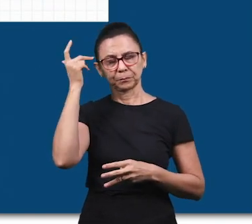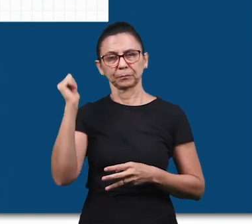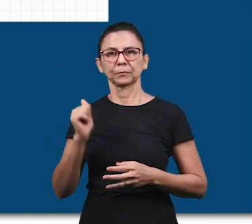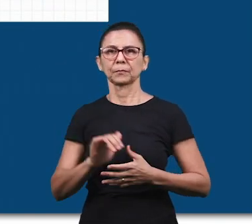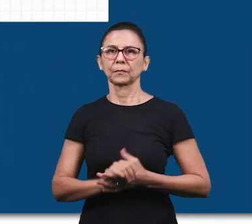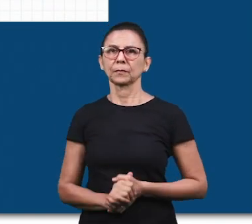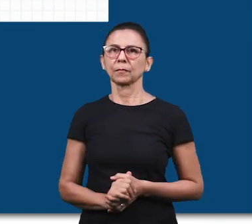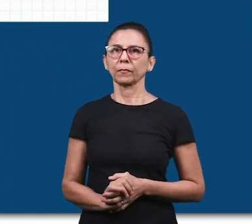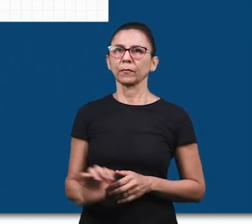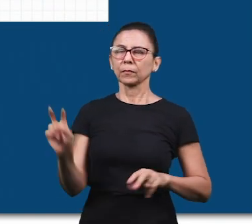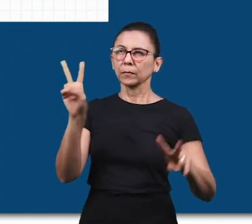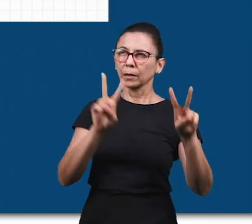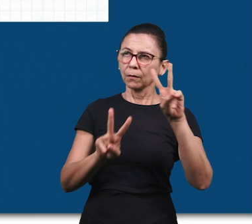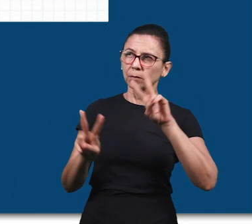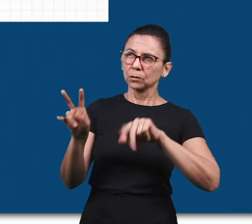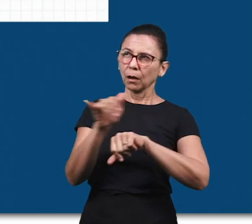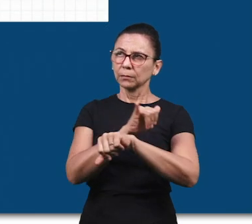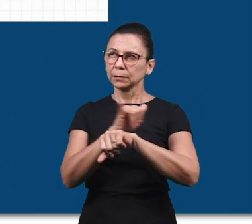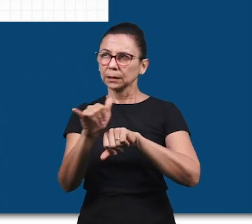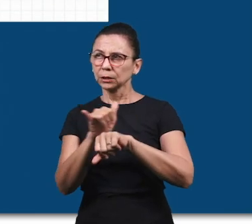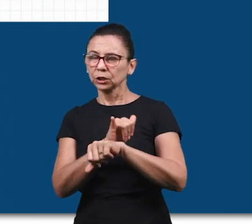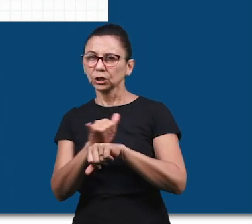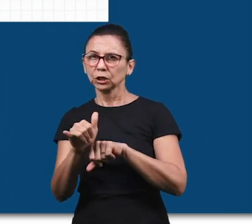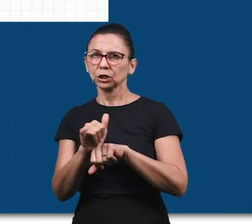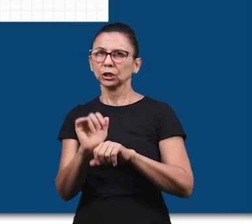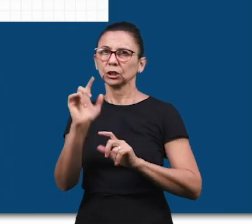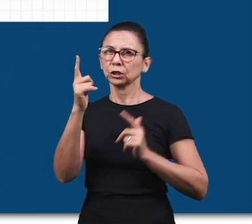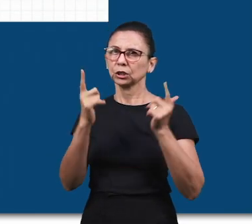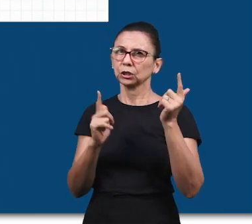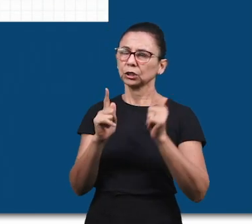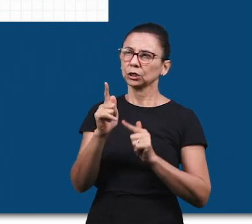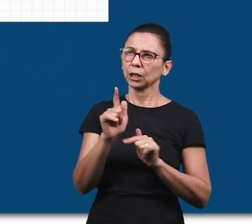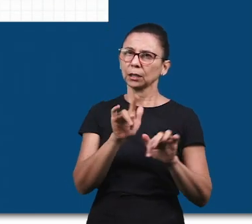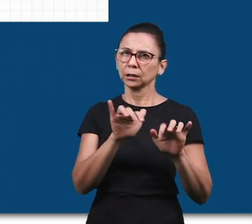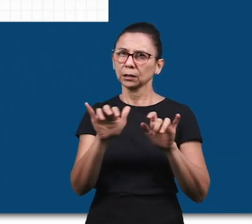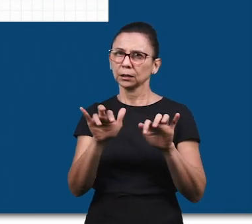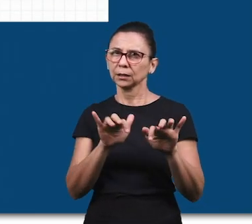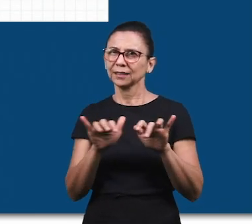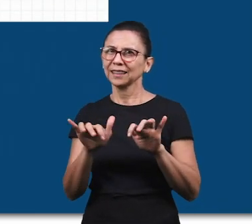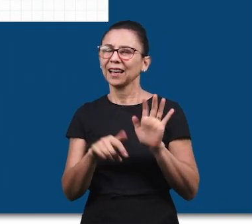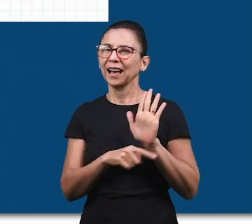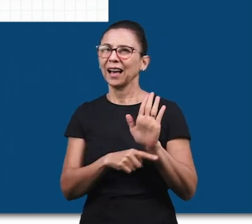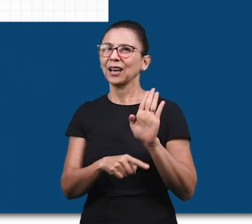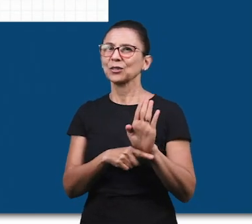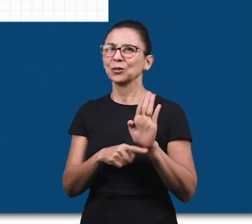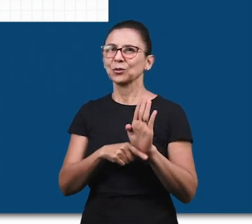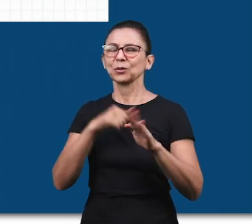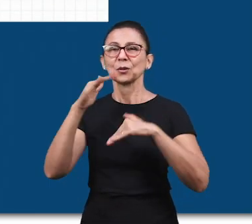des pistes visuelles comme la méthode multigeste, la méthode des doigts,